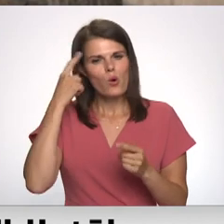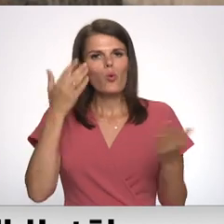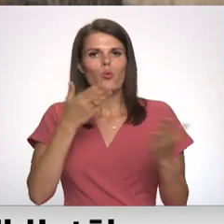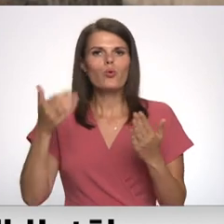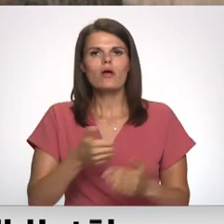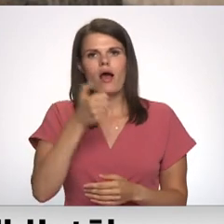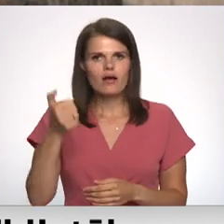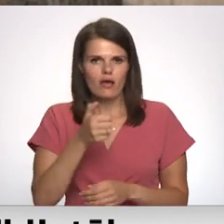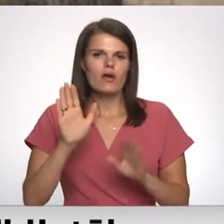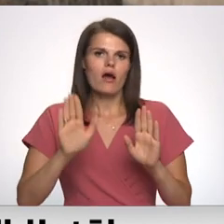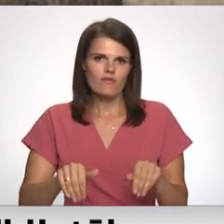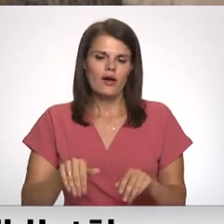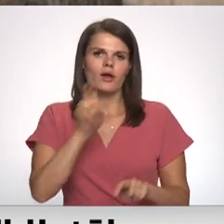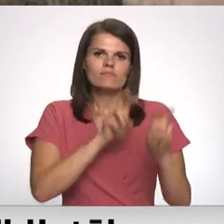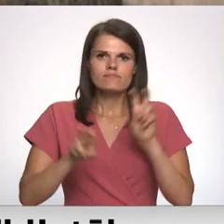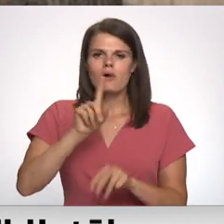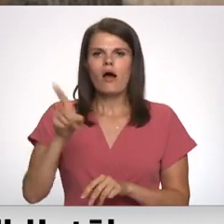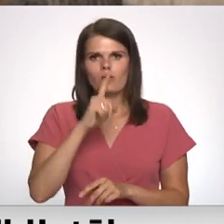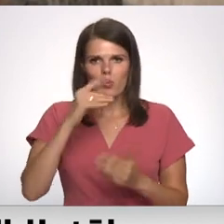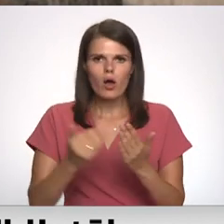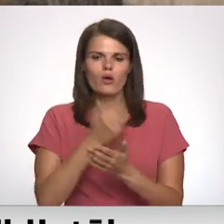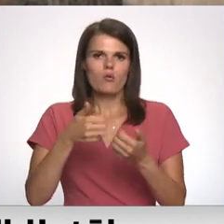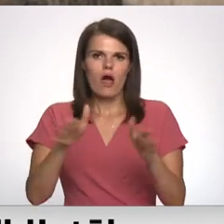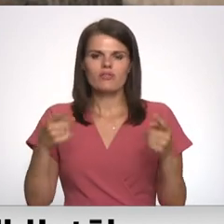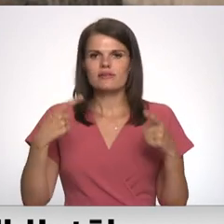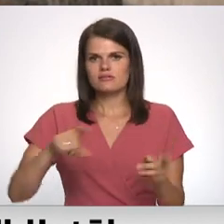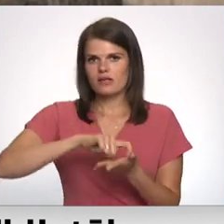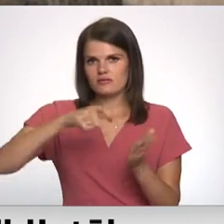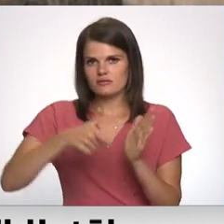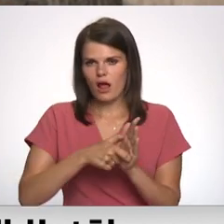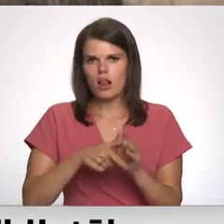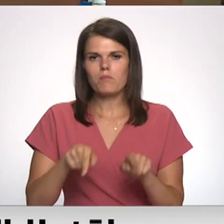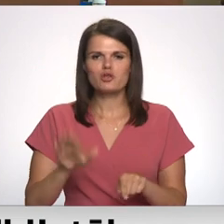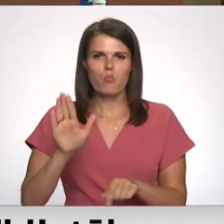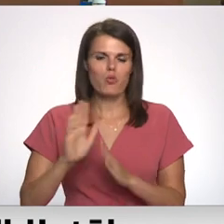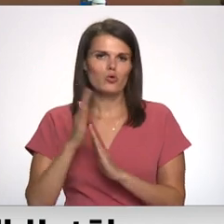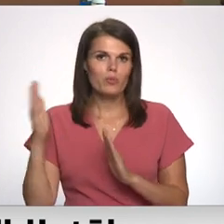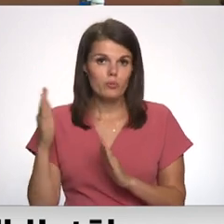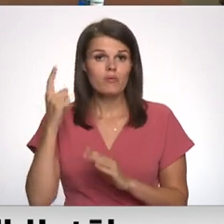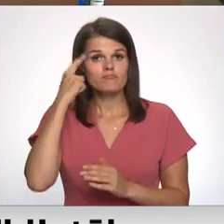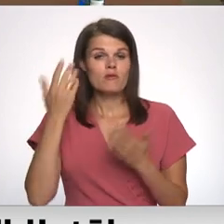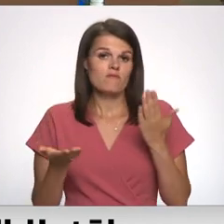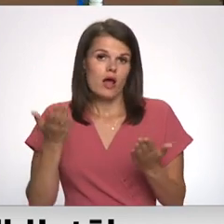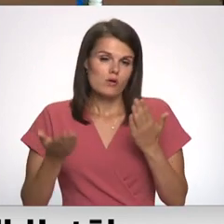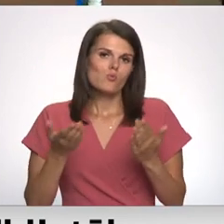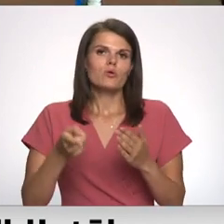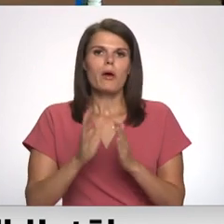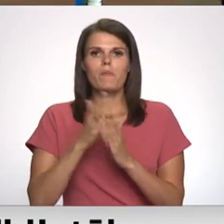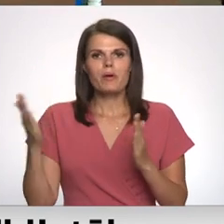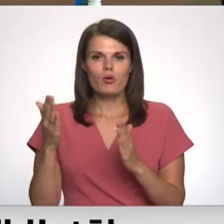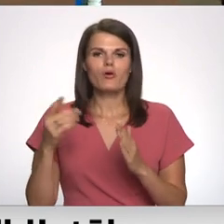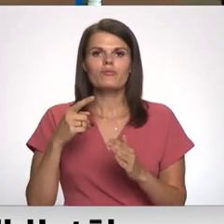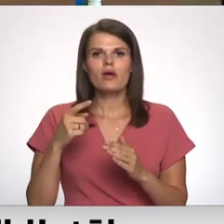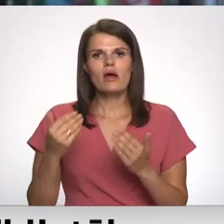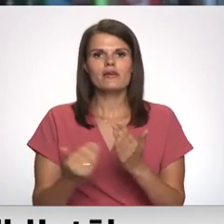būt, kad varētu tikt rast iespēju atkal no jauna atvērt citās telpās Bulduru bibliotēku. Viens no variantiem paredz, ka bibliotēka varētu atrasties